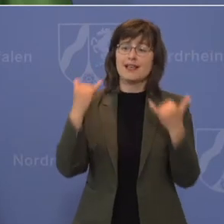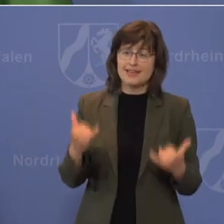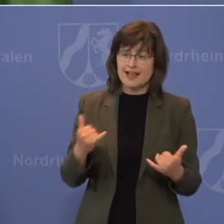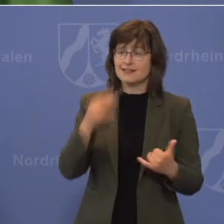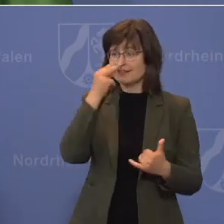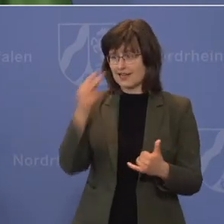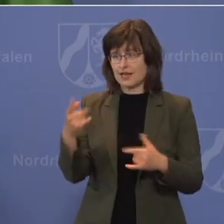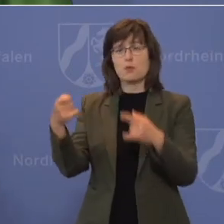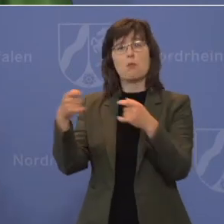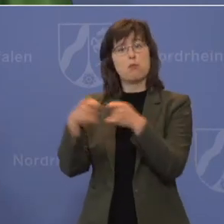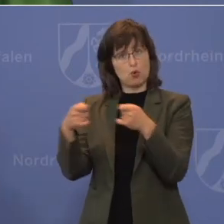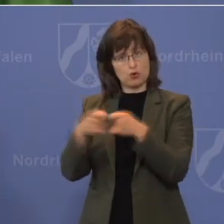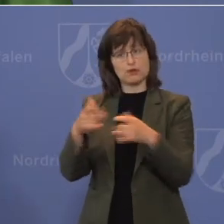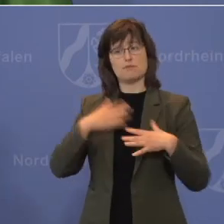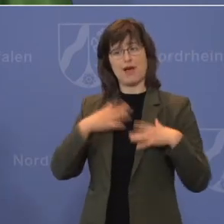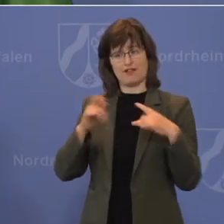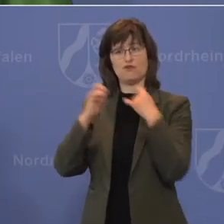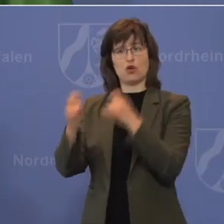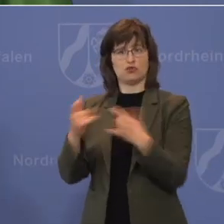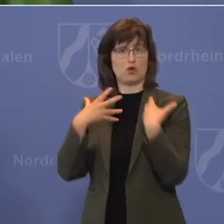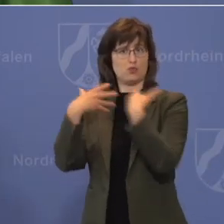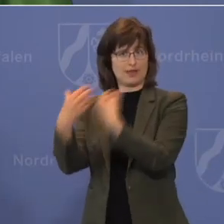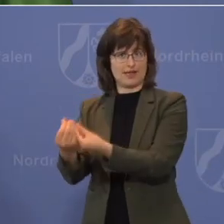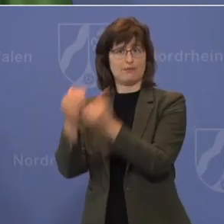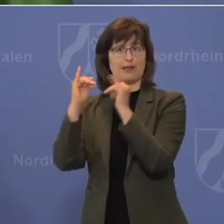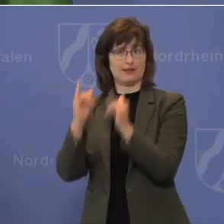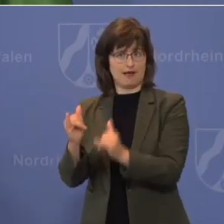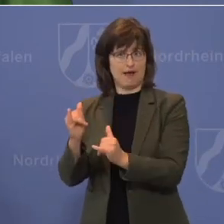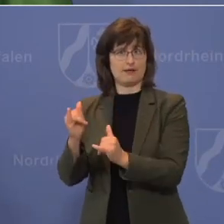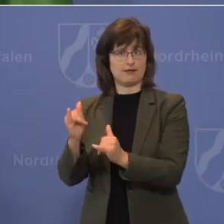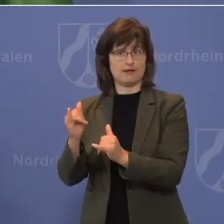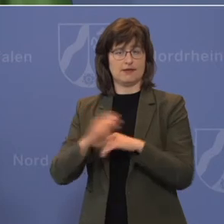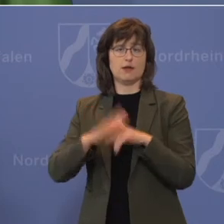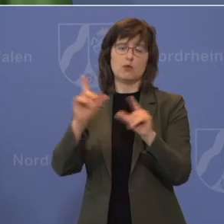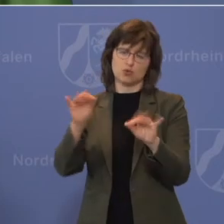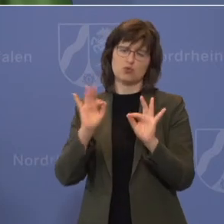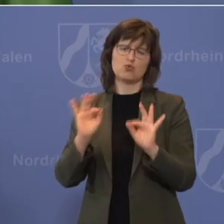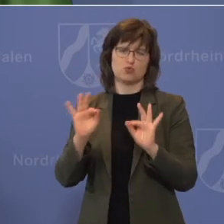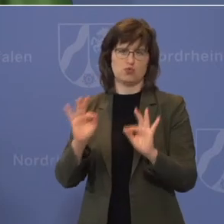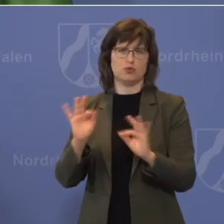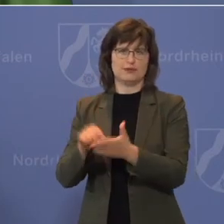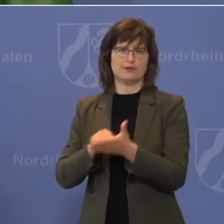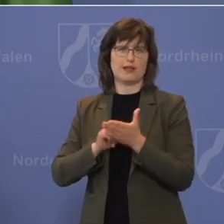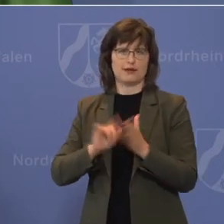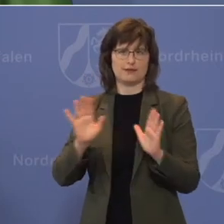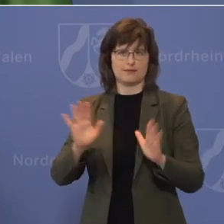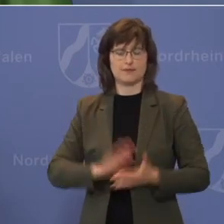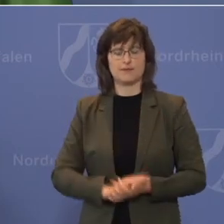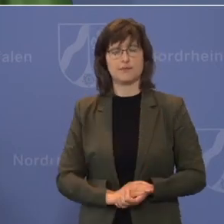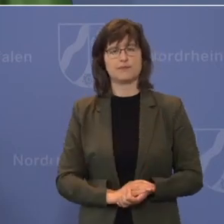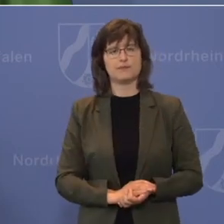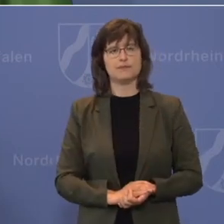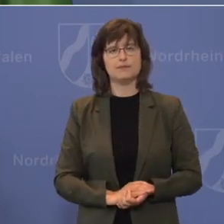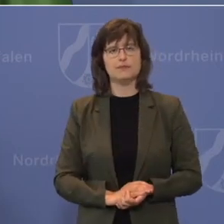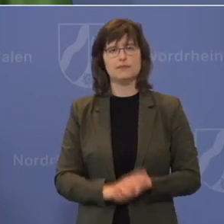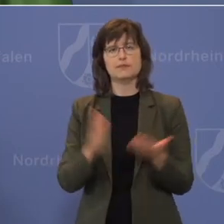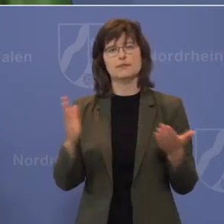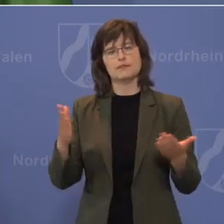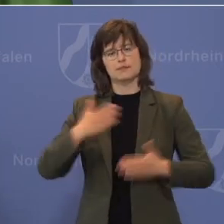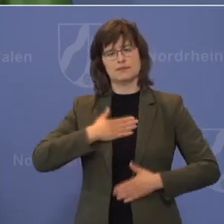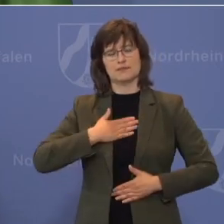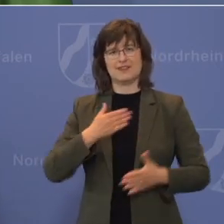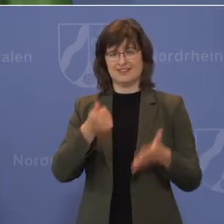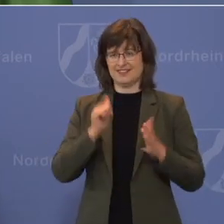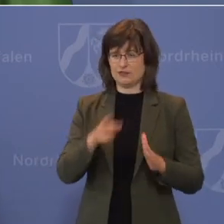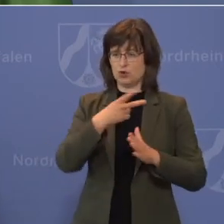feststellen, der Bund hat unseren Vorschlag aufgegriffen. Das ist schon mal eine gute Botschaft. Er hat den Betrag nicht in